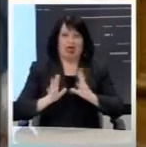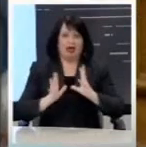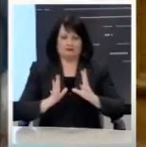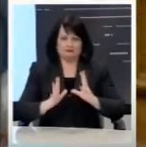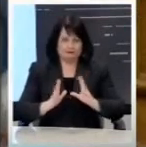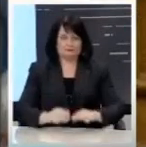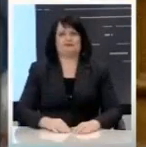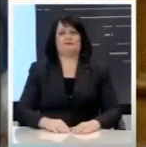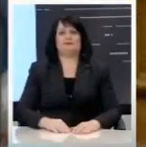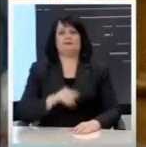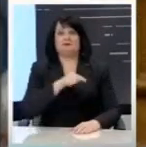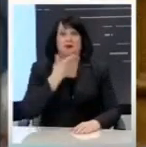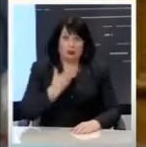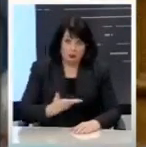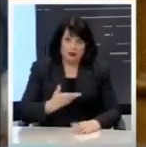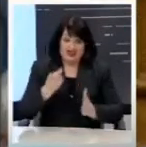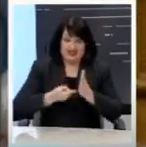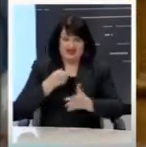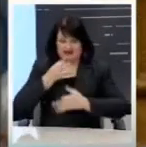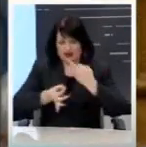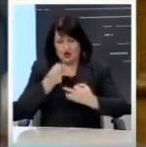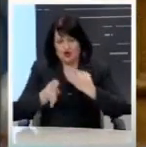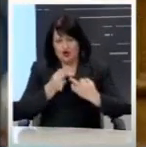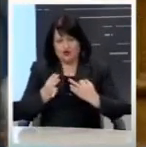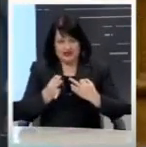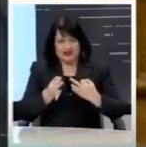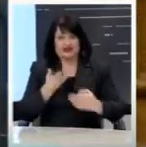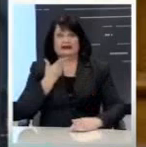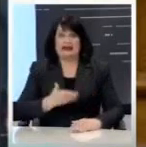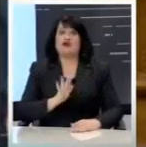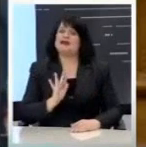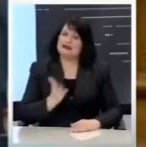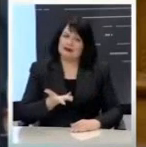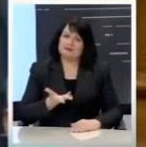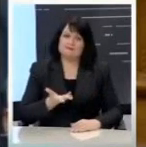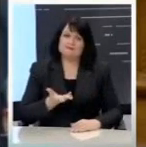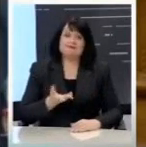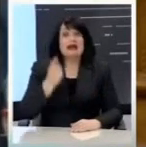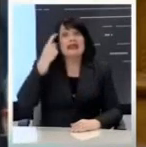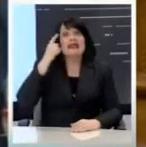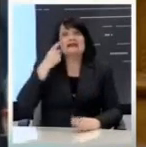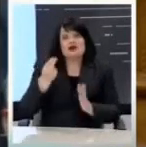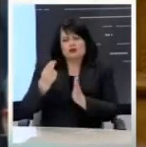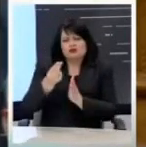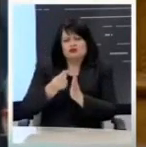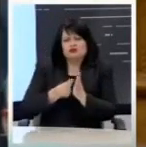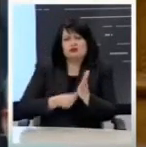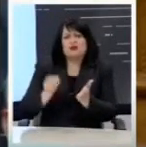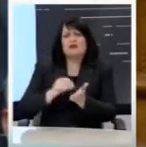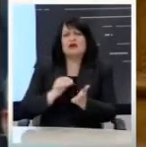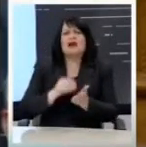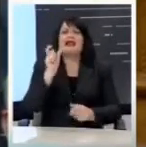έκλεισε αυτή την δευτερολογία κατά την οποία δεν ξέρω πόσες φορές επανέλαβε τη